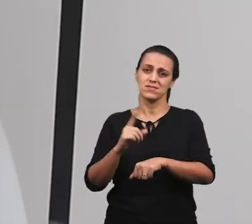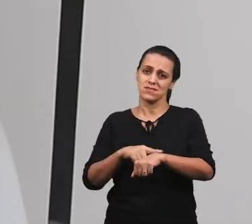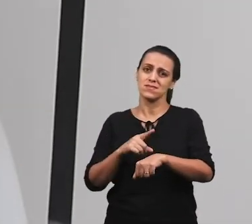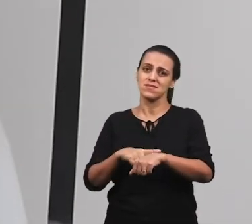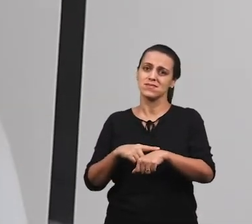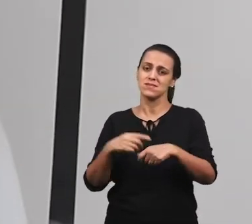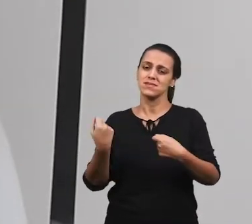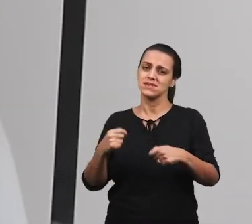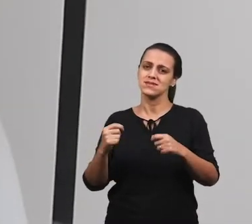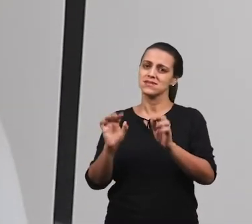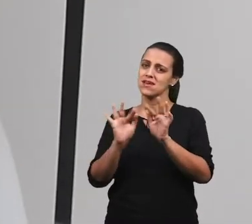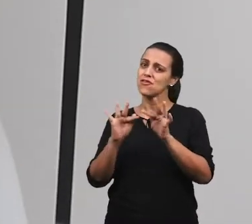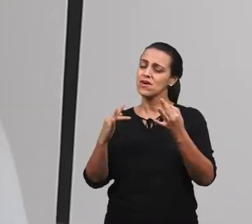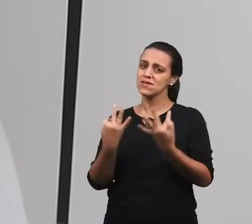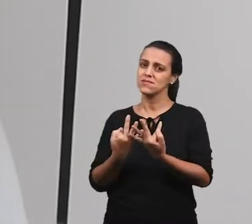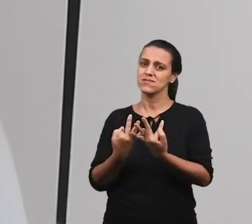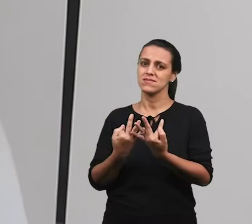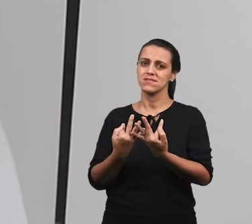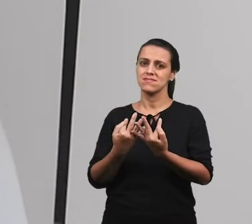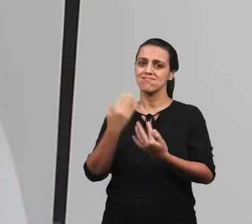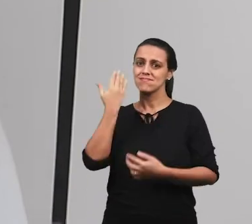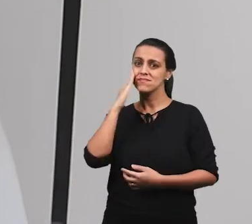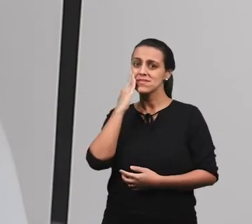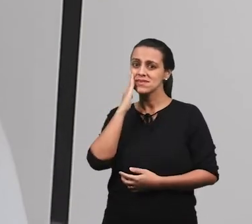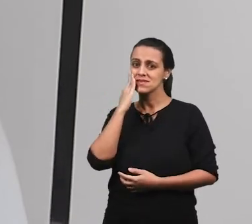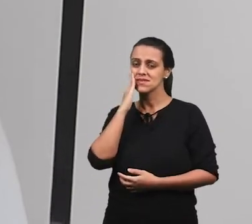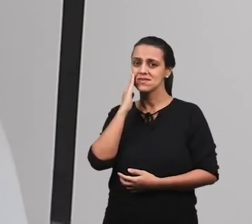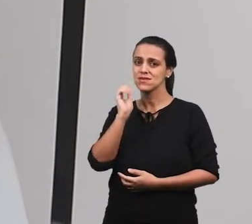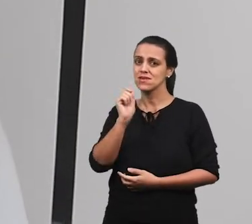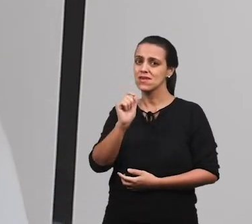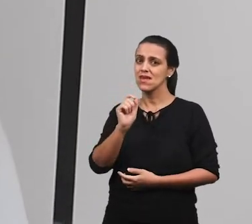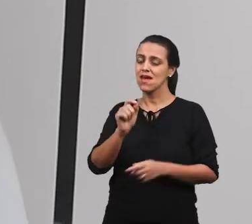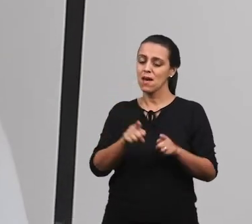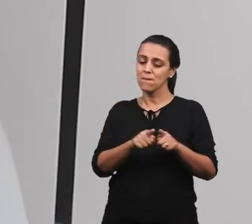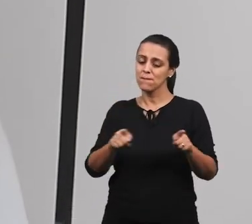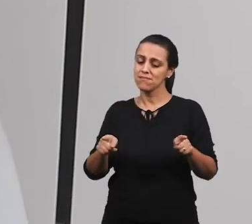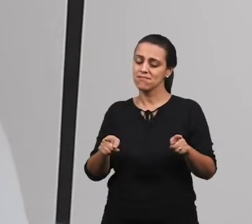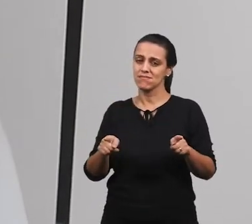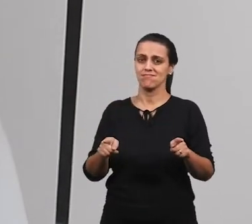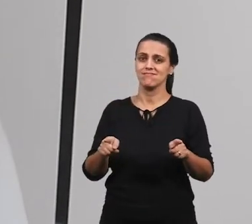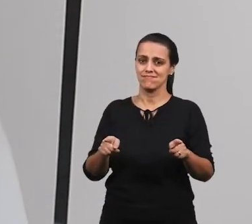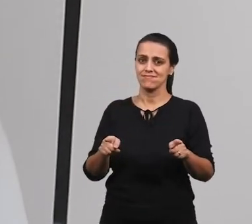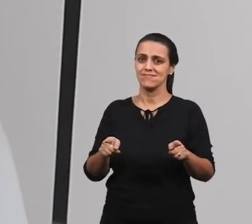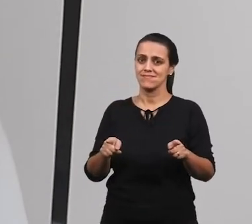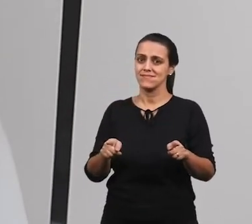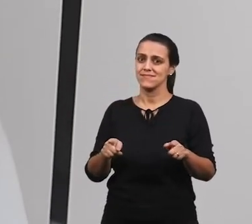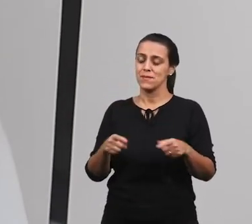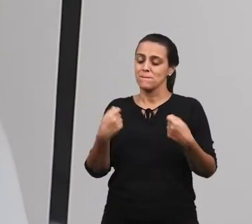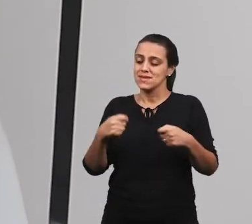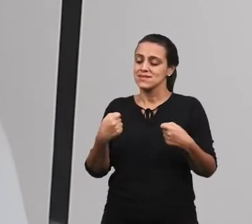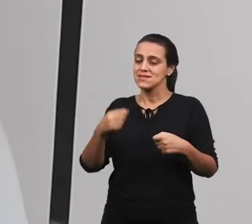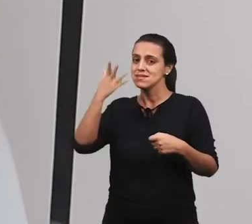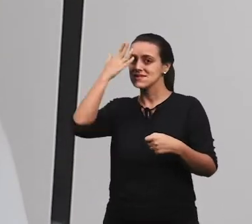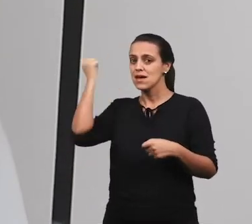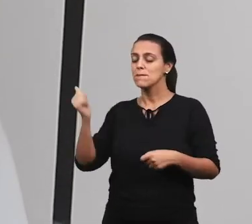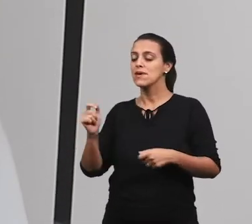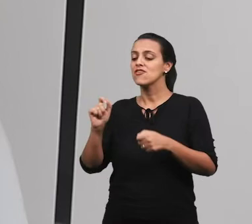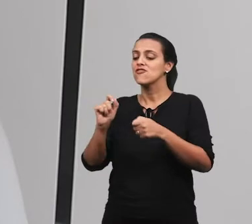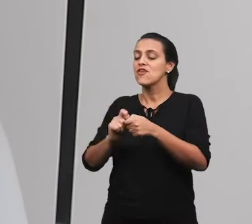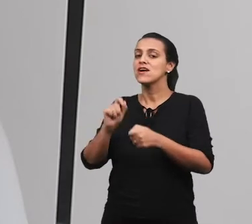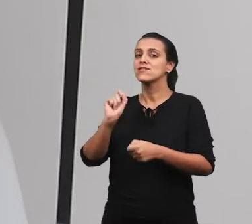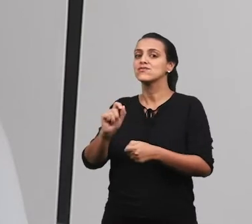продукты питания для себя, даже если он до этого ел что-то. И очень важно, что